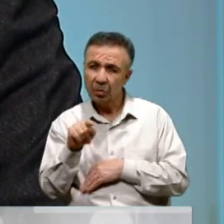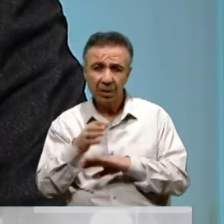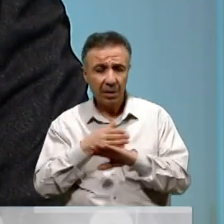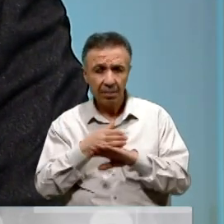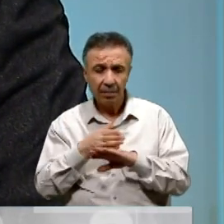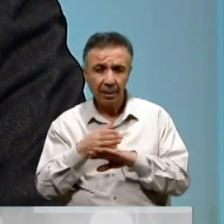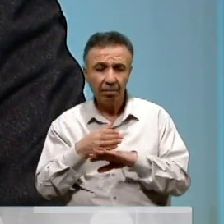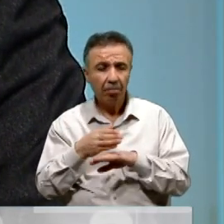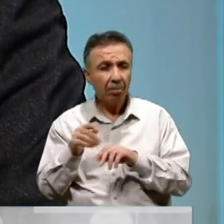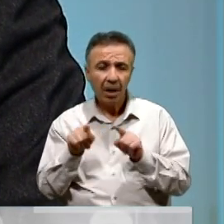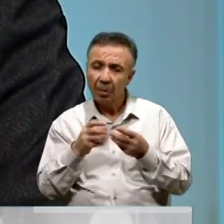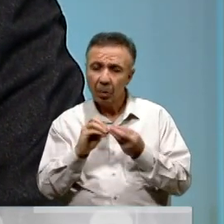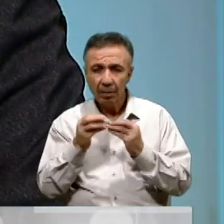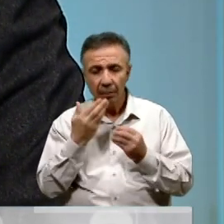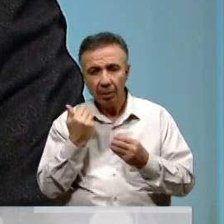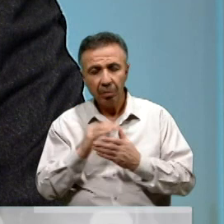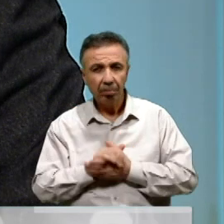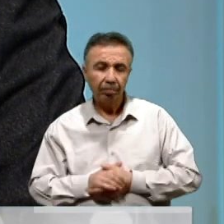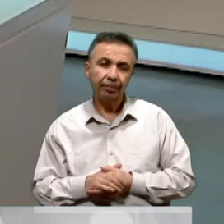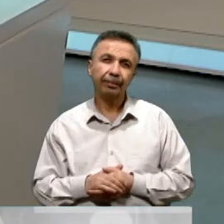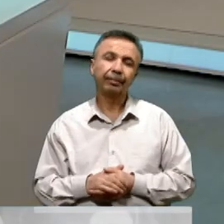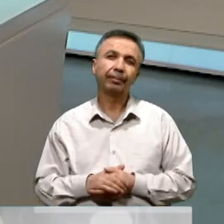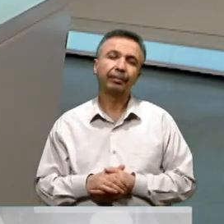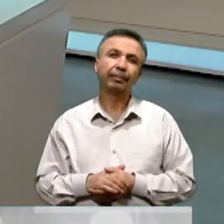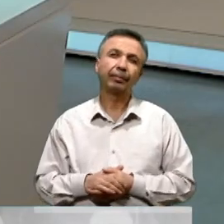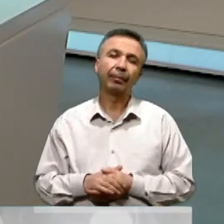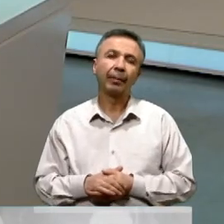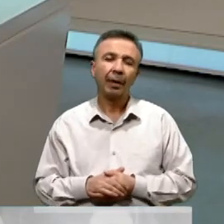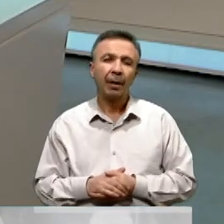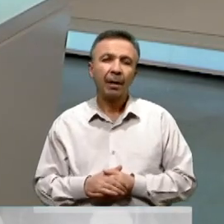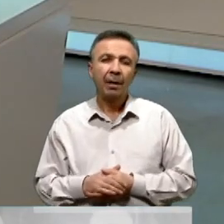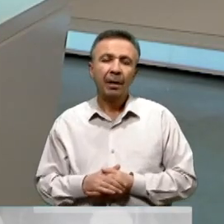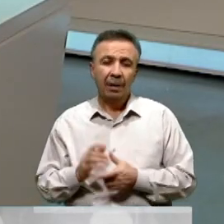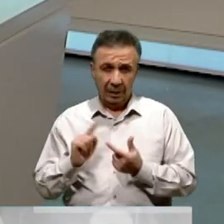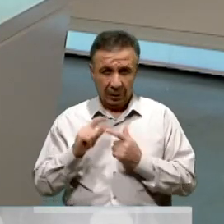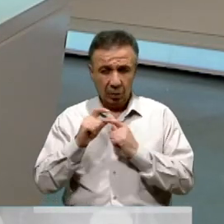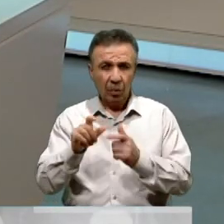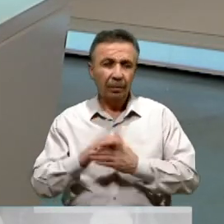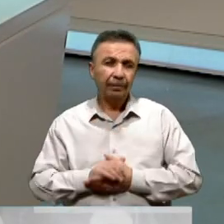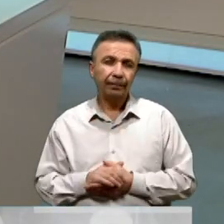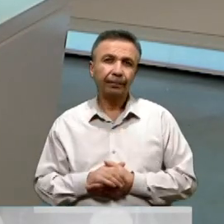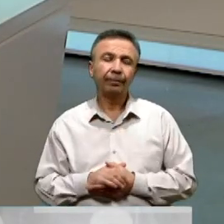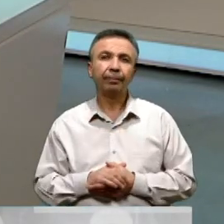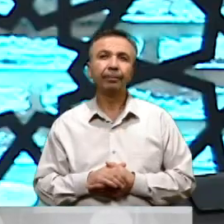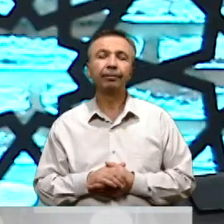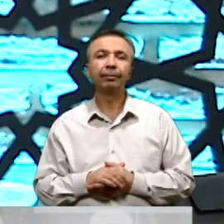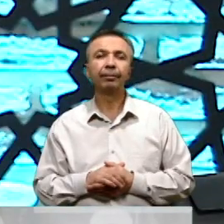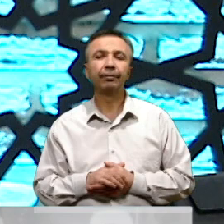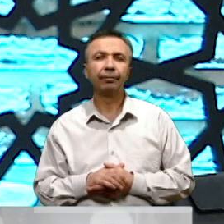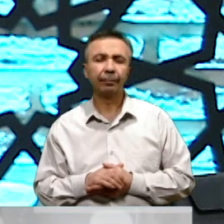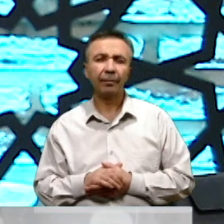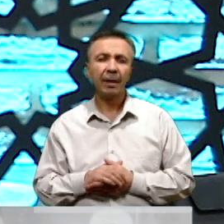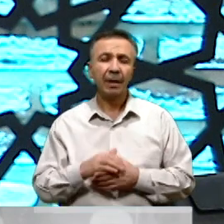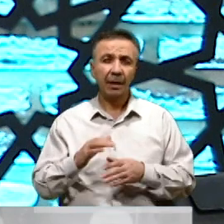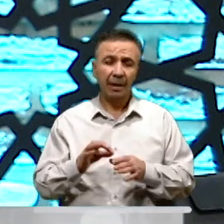da herhangi bir şey gerekmez. Peki, teşekkür ederiz. İsa Bey'in diğer sorusunda yani ben yanlış anlamadıysam Nisa 23